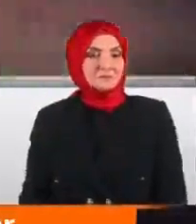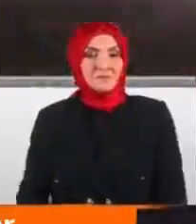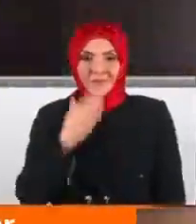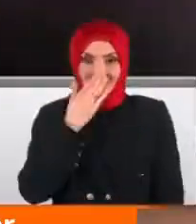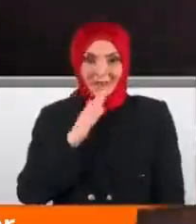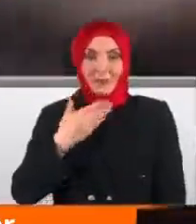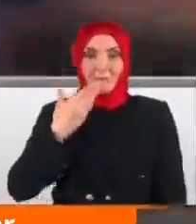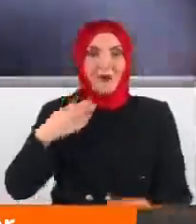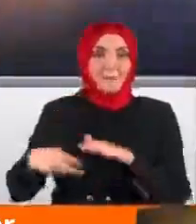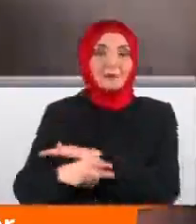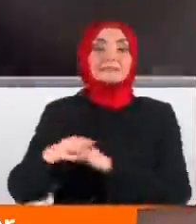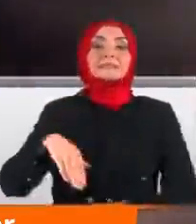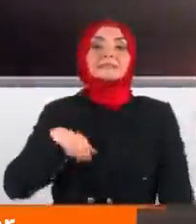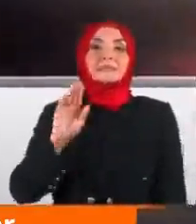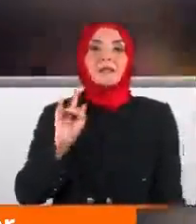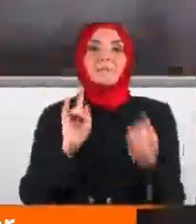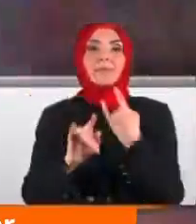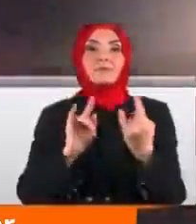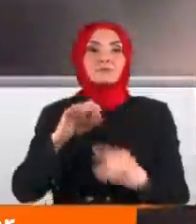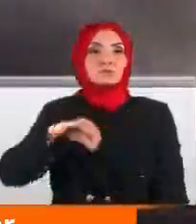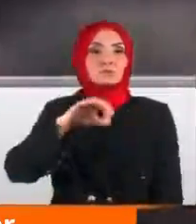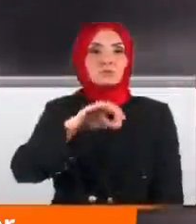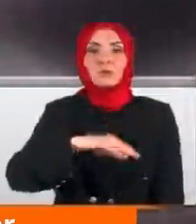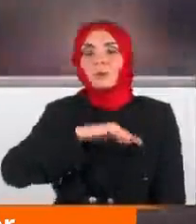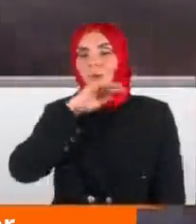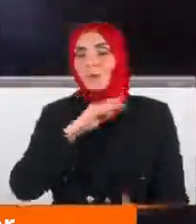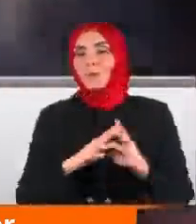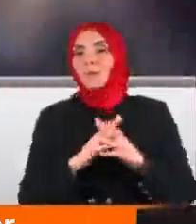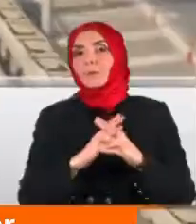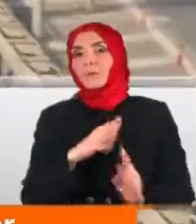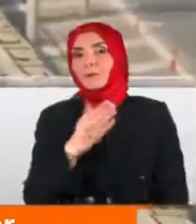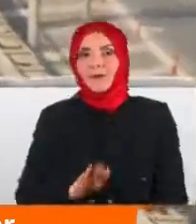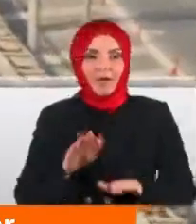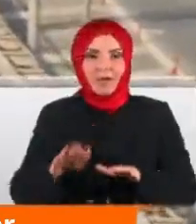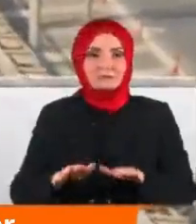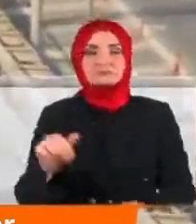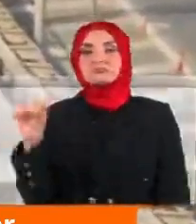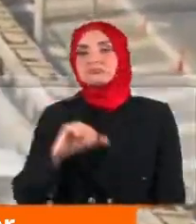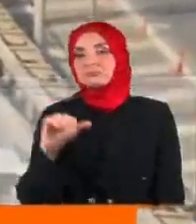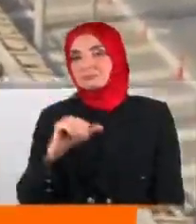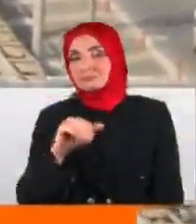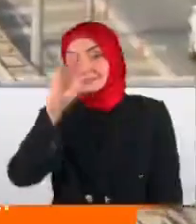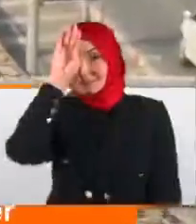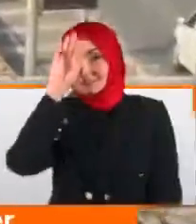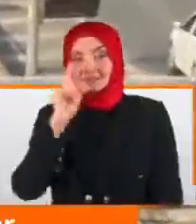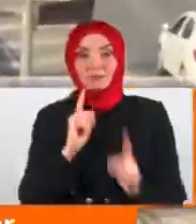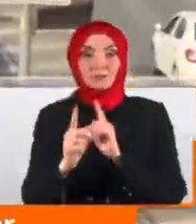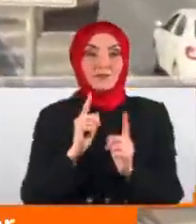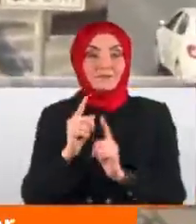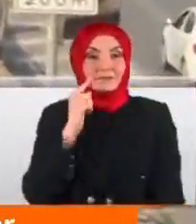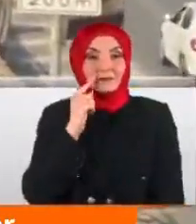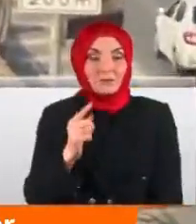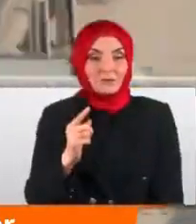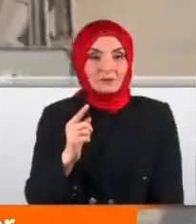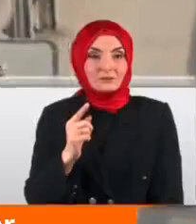Sadece Marmaray değil, metrobüs durakları da tıklım tıklımdı. Adım atacak yer yoktu. İstanbul trafiği bu bayramda çalışma günlerinden